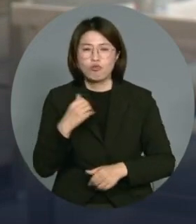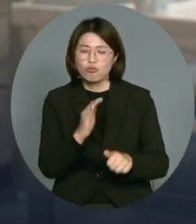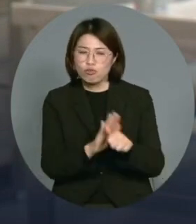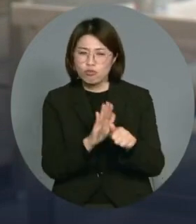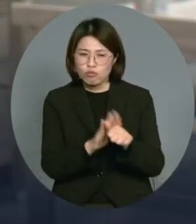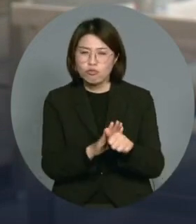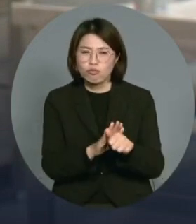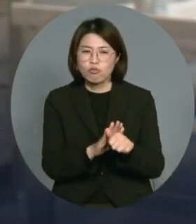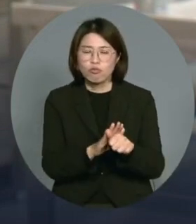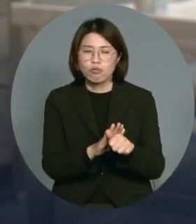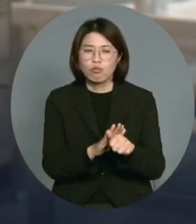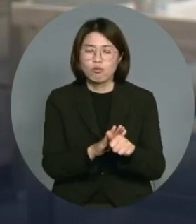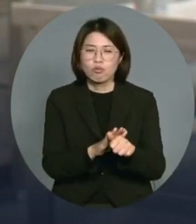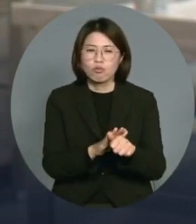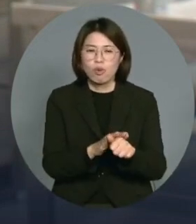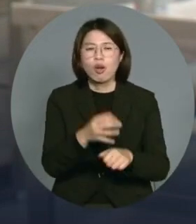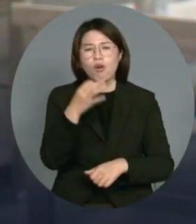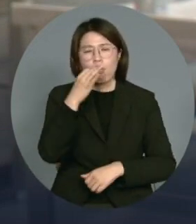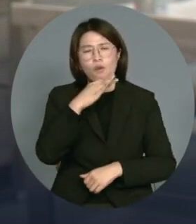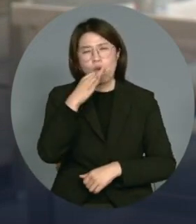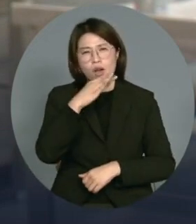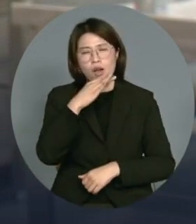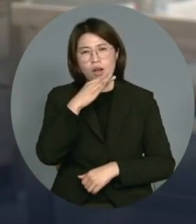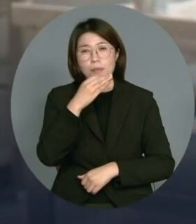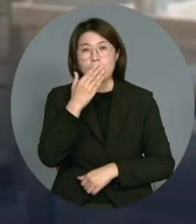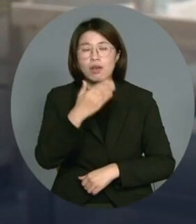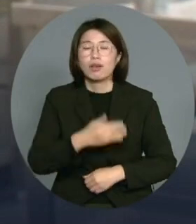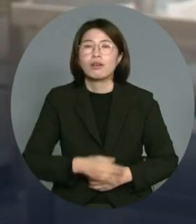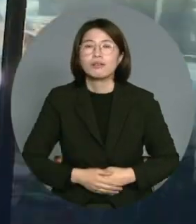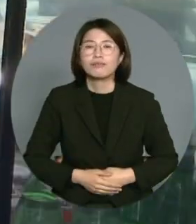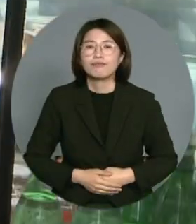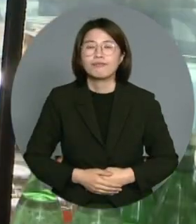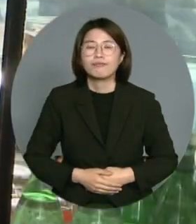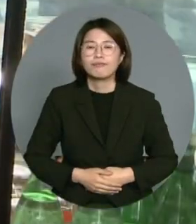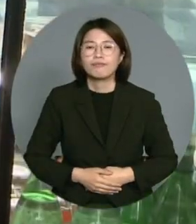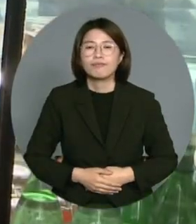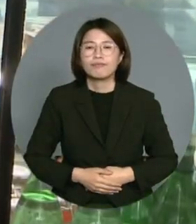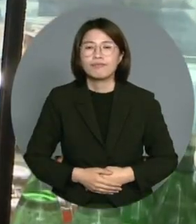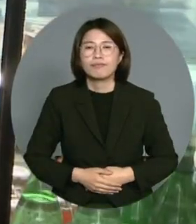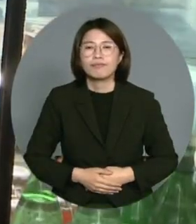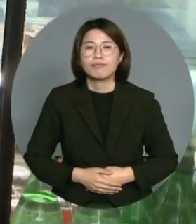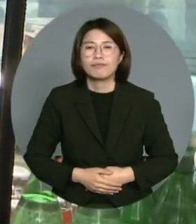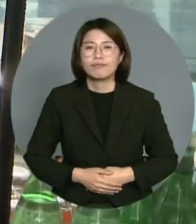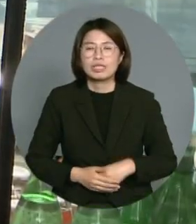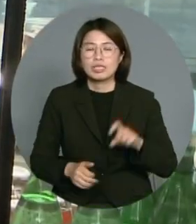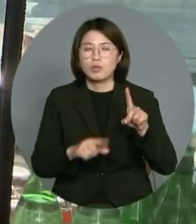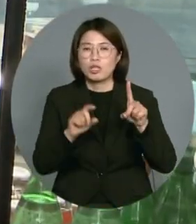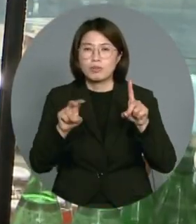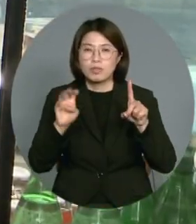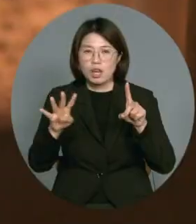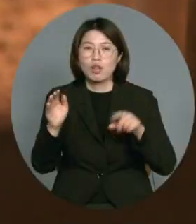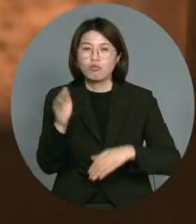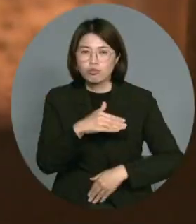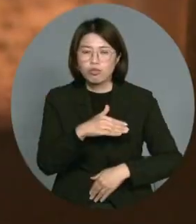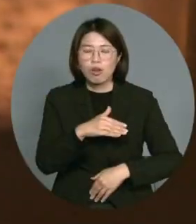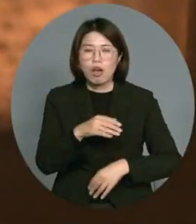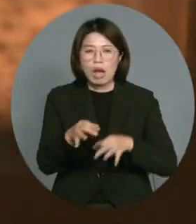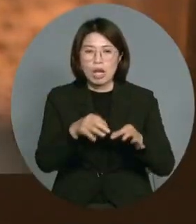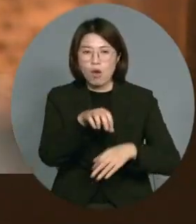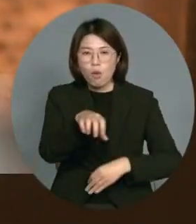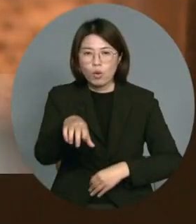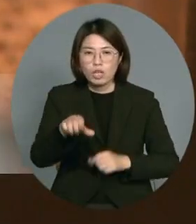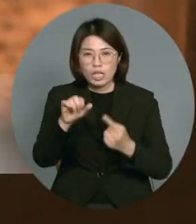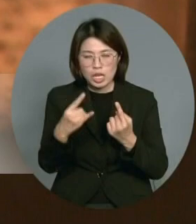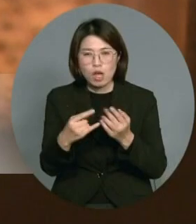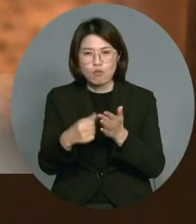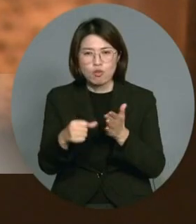이렇게 도와주셔야 이 일이 실효성을 거둘 수 있을 거라고 생각합니다. 지난 24일부터 대부분의 가게에서 일회용품